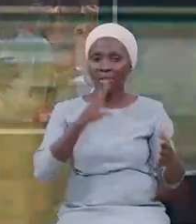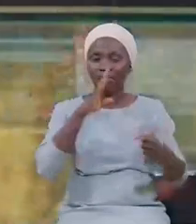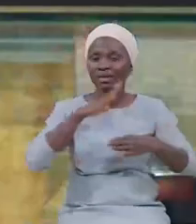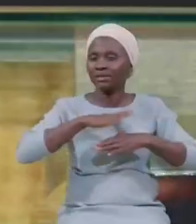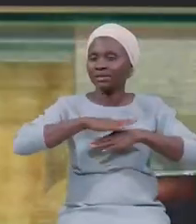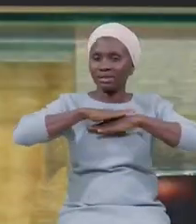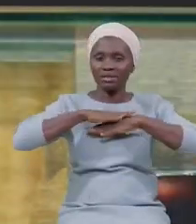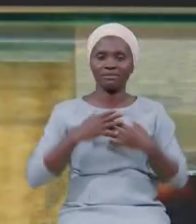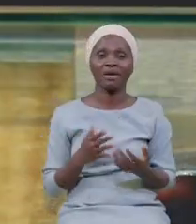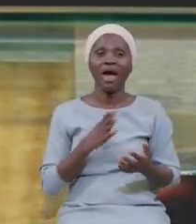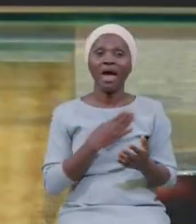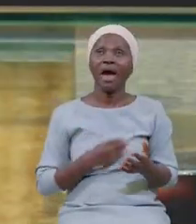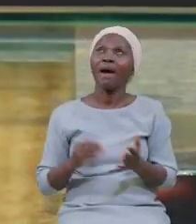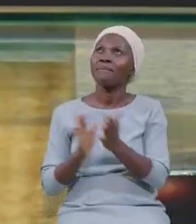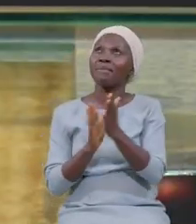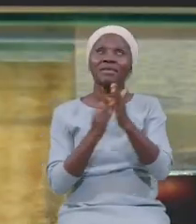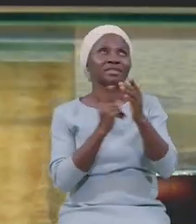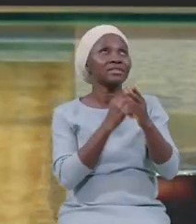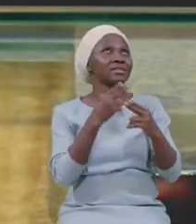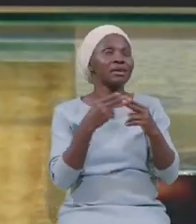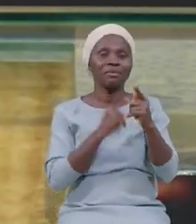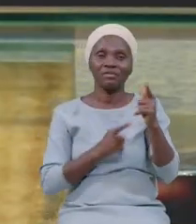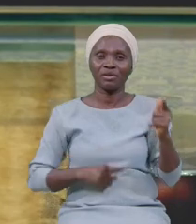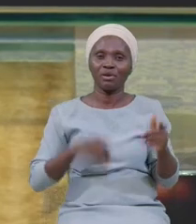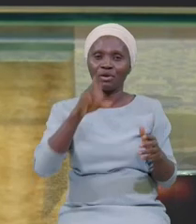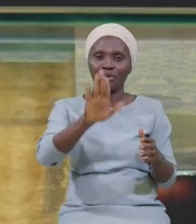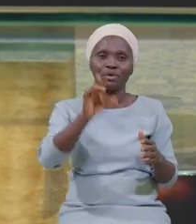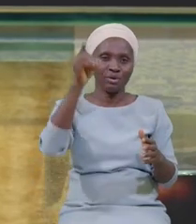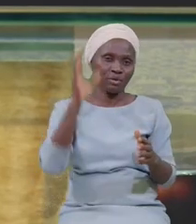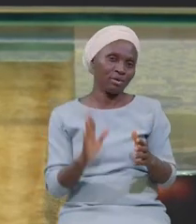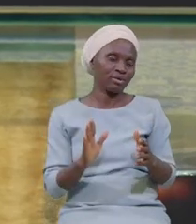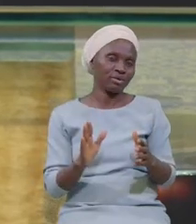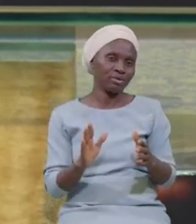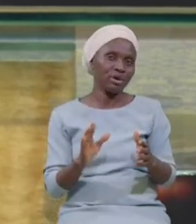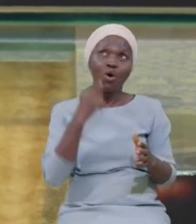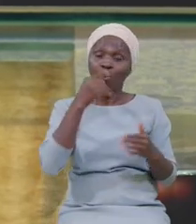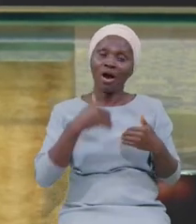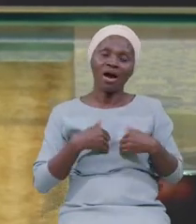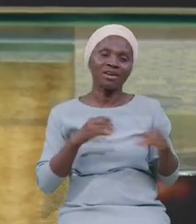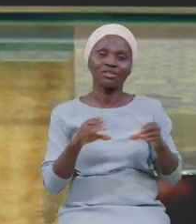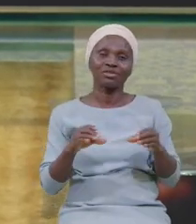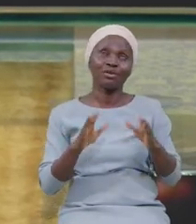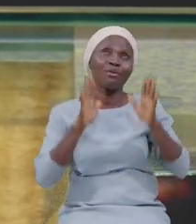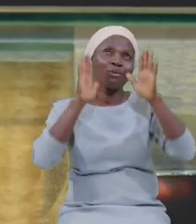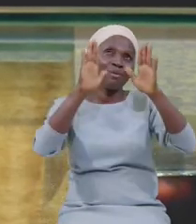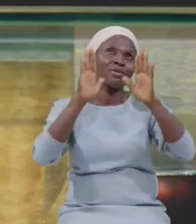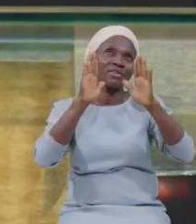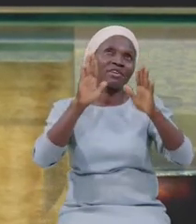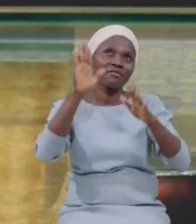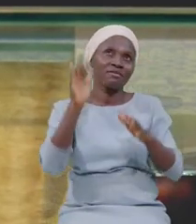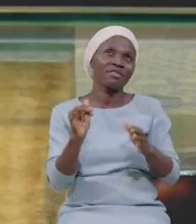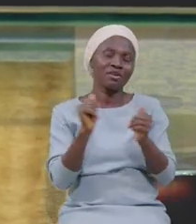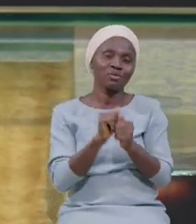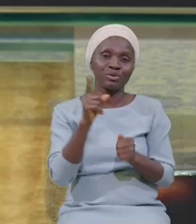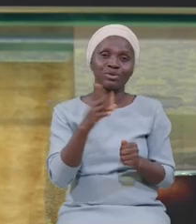mangerez, vous rassasierez, vous célébrerez le nom de l'Éternel, votre Dieu, qui aura fait pour vous des prodiges. et